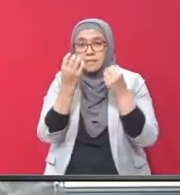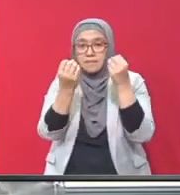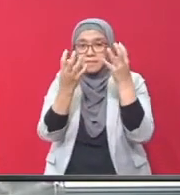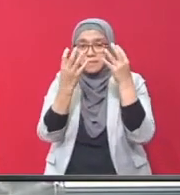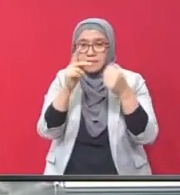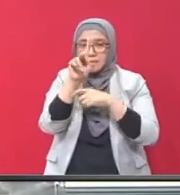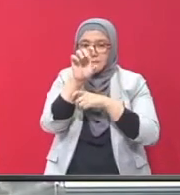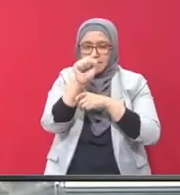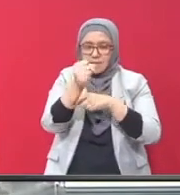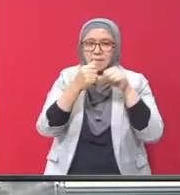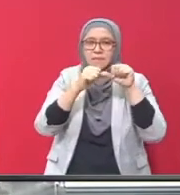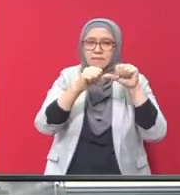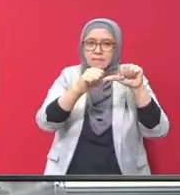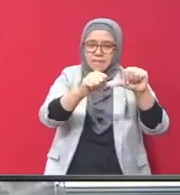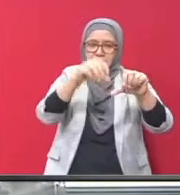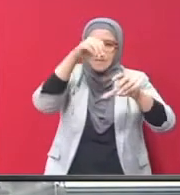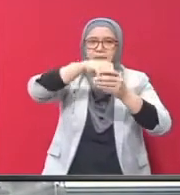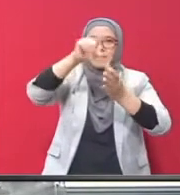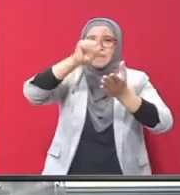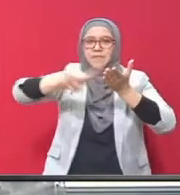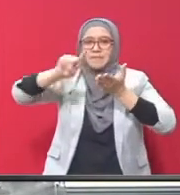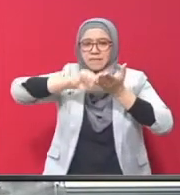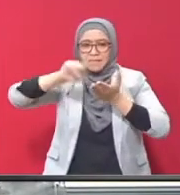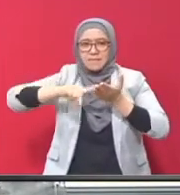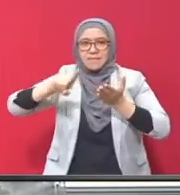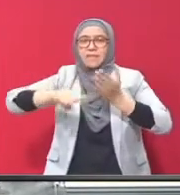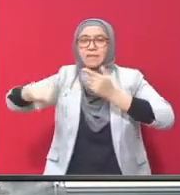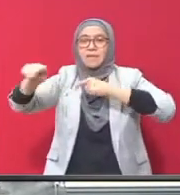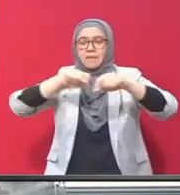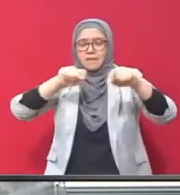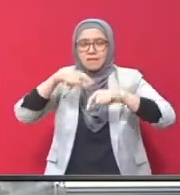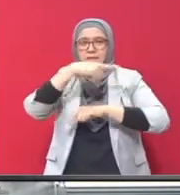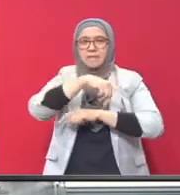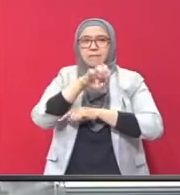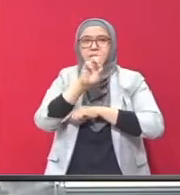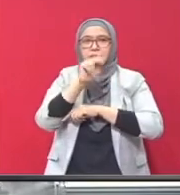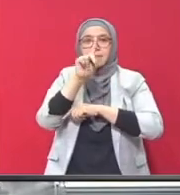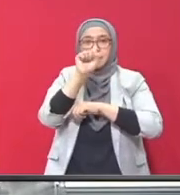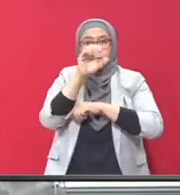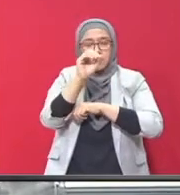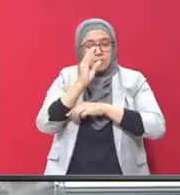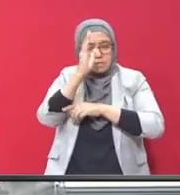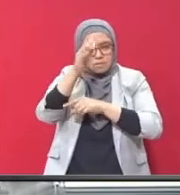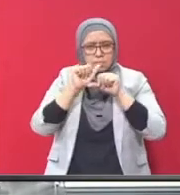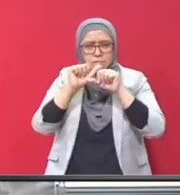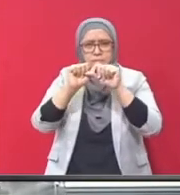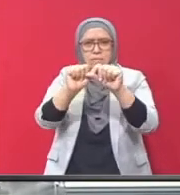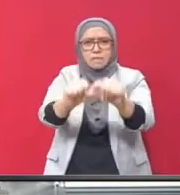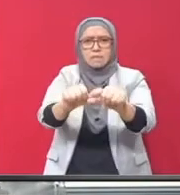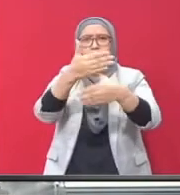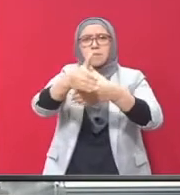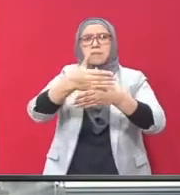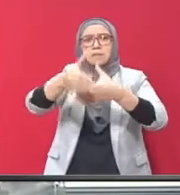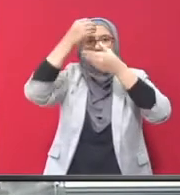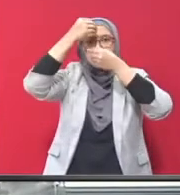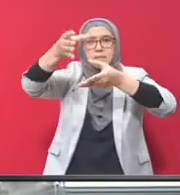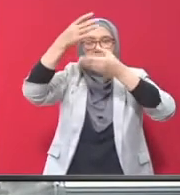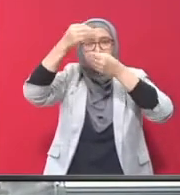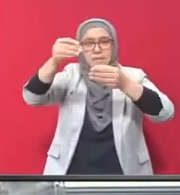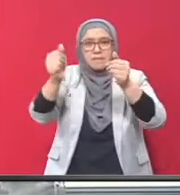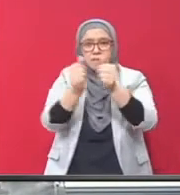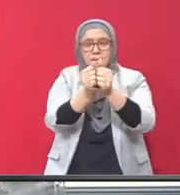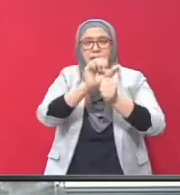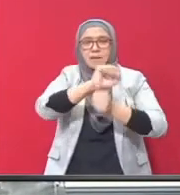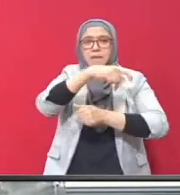case masih dalam tindakan catatan jadi pake suara akan meneruskan lagi perkongsian maklumat dengan spion